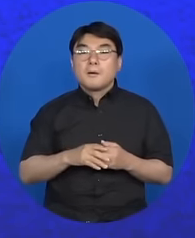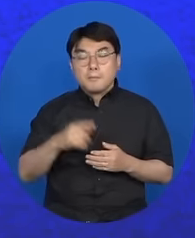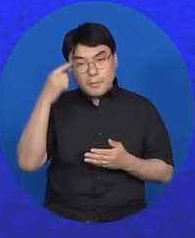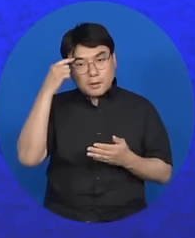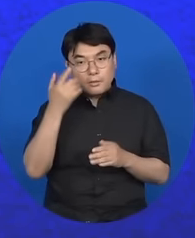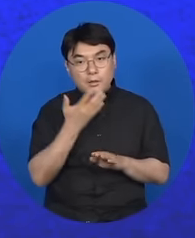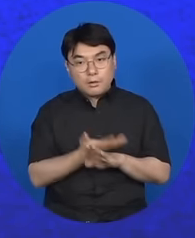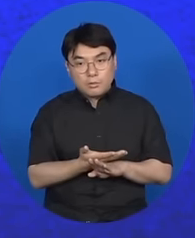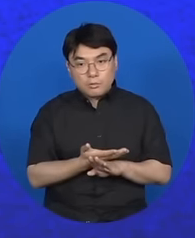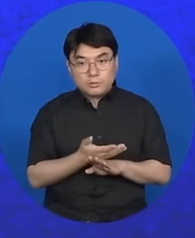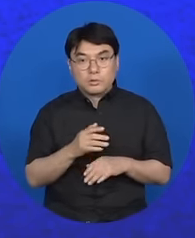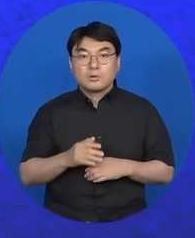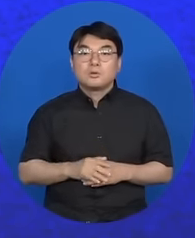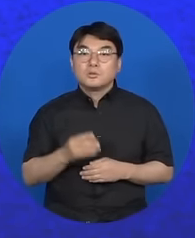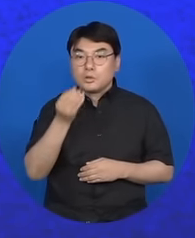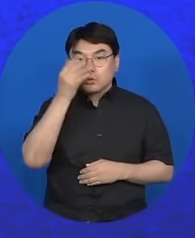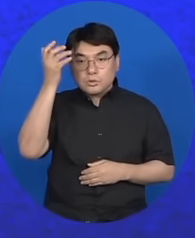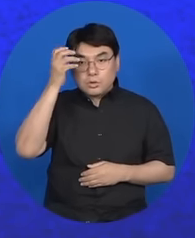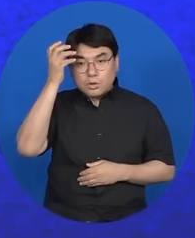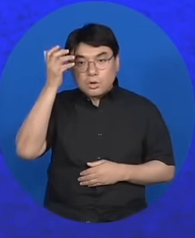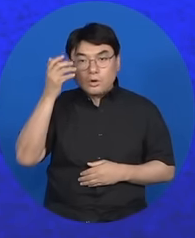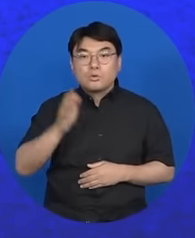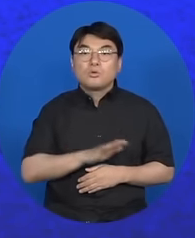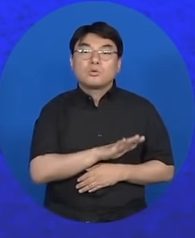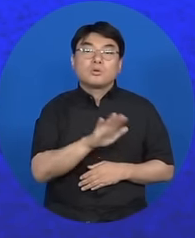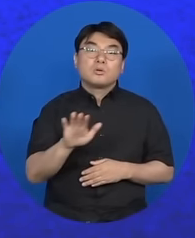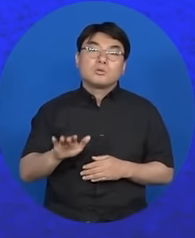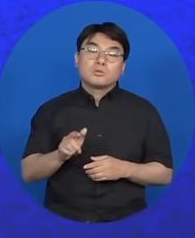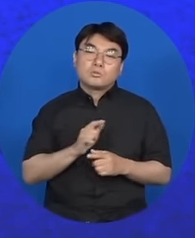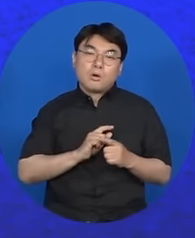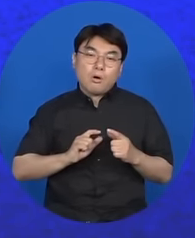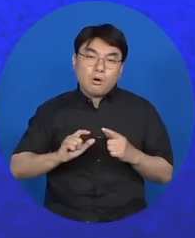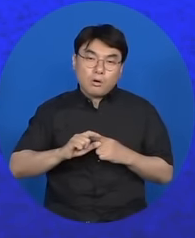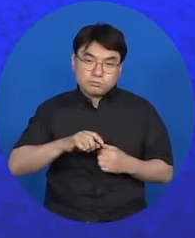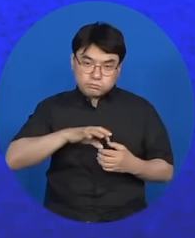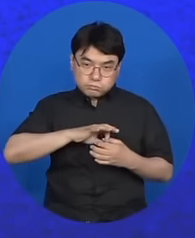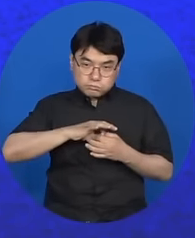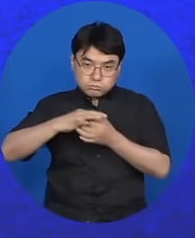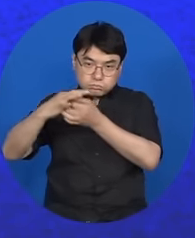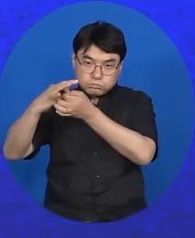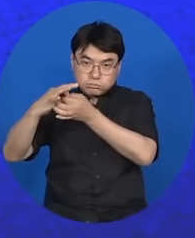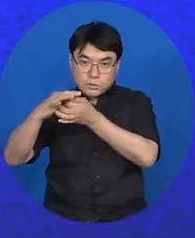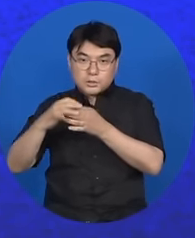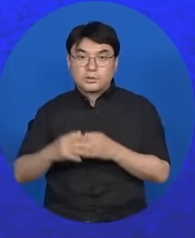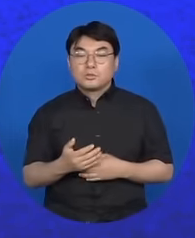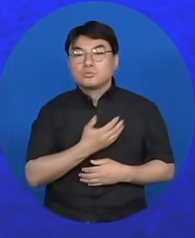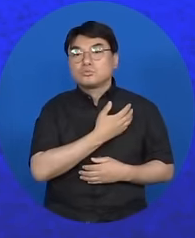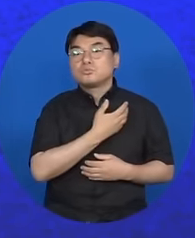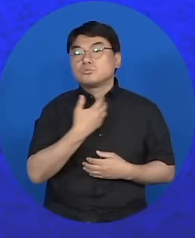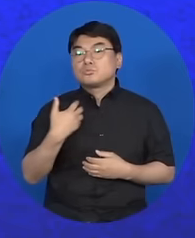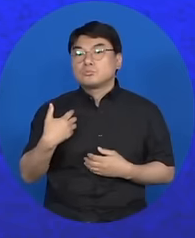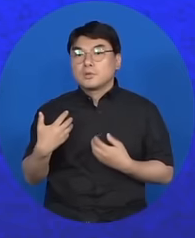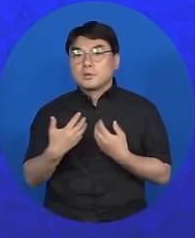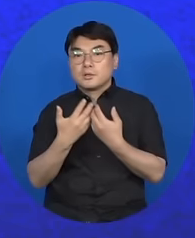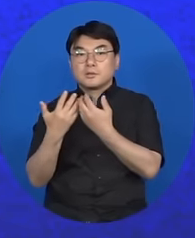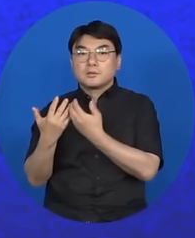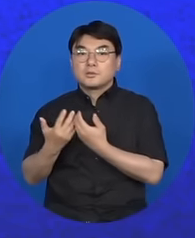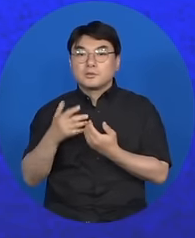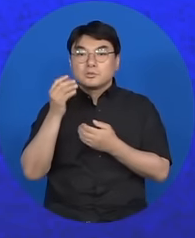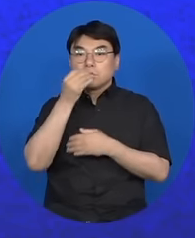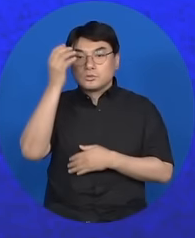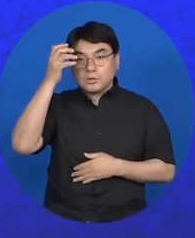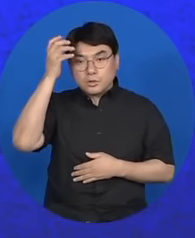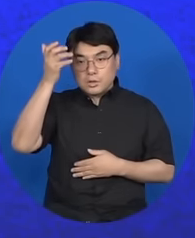성령이 우리를 더욱더 소유하고 우리가 성령에 의하여서 충만이 되었을 때에 성령이 우리를